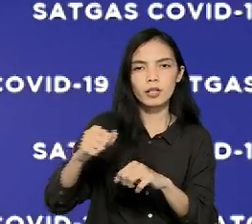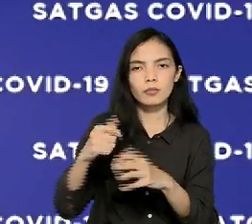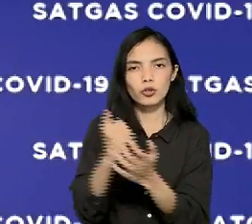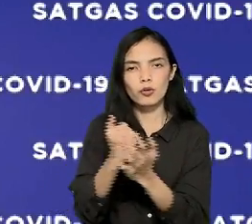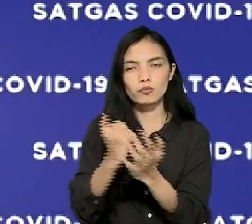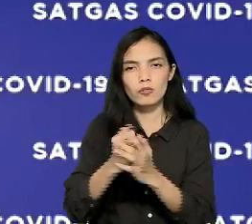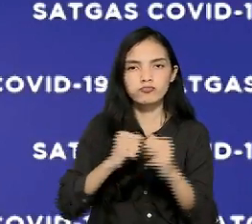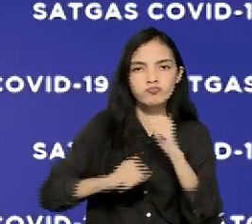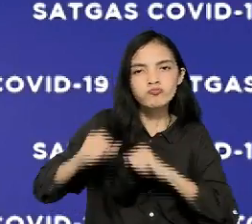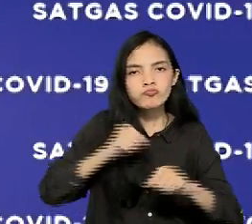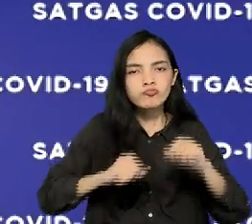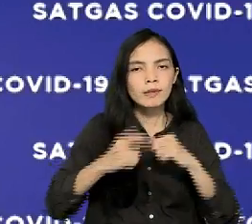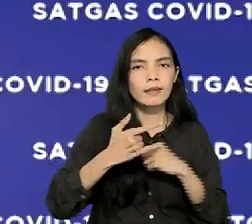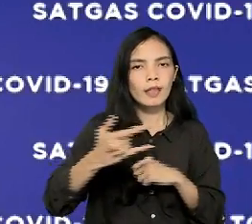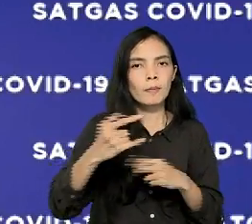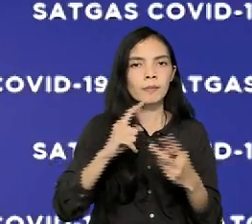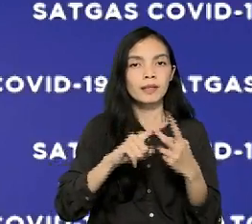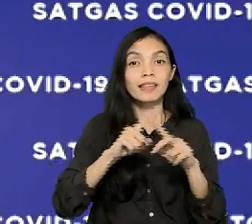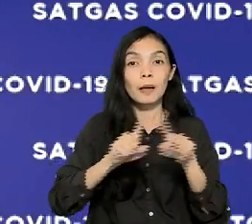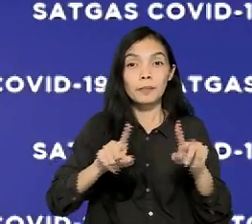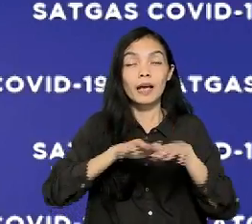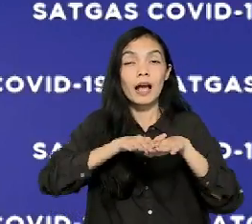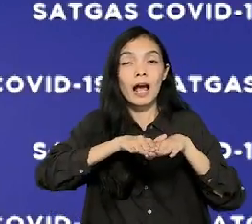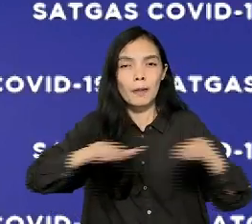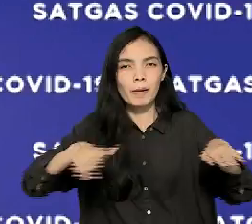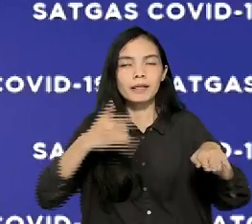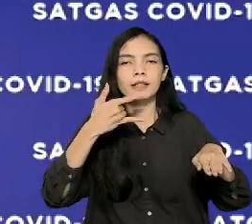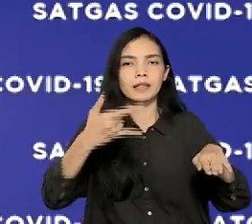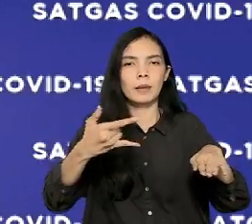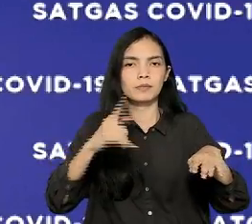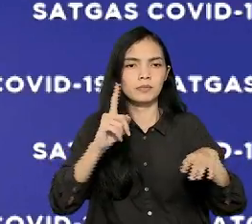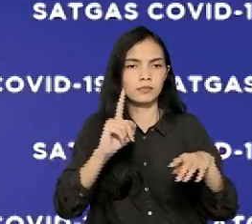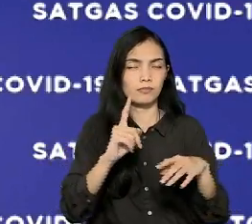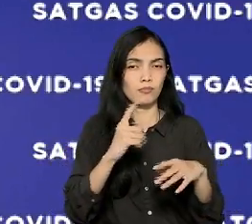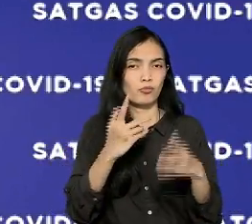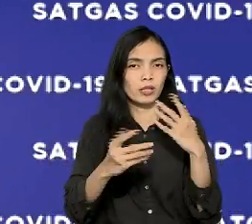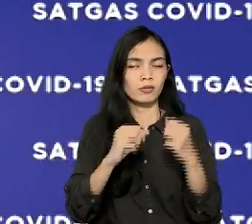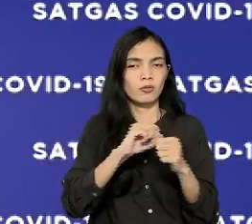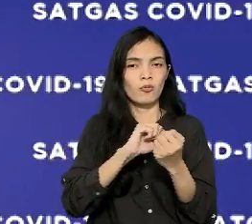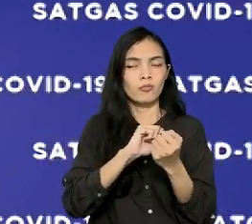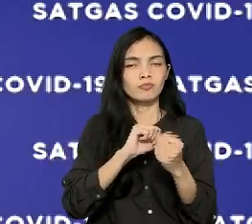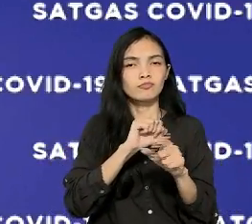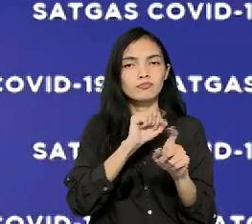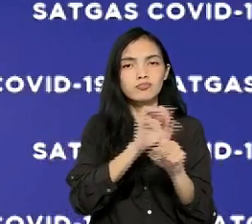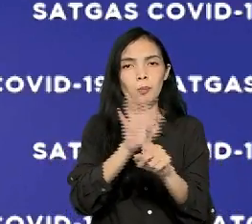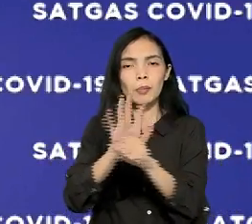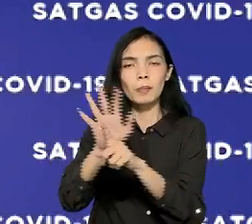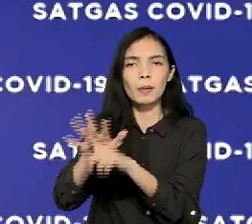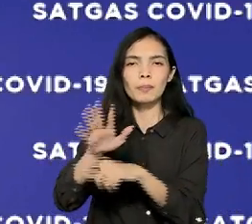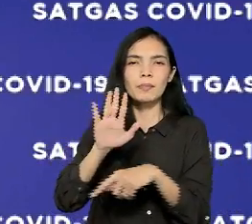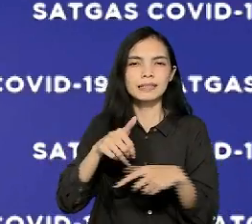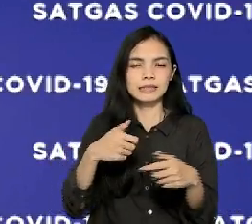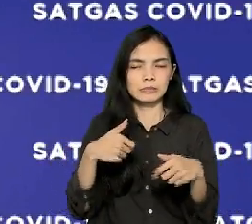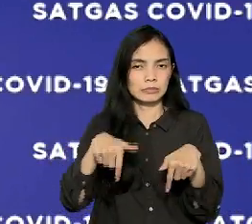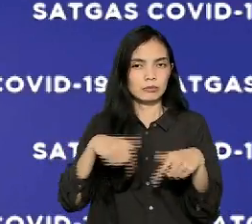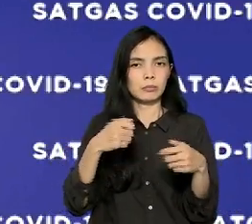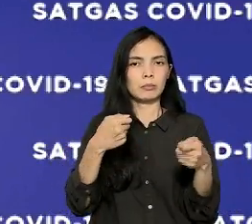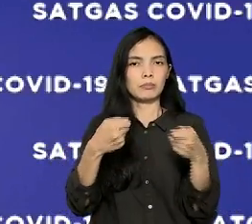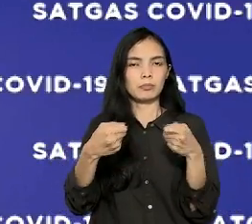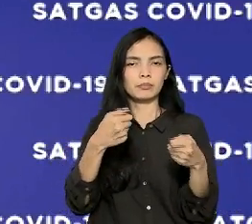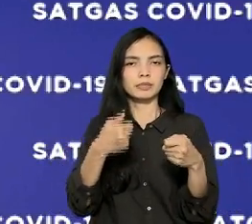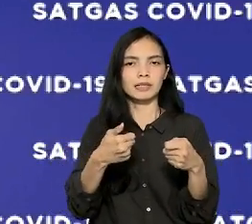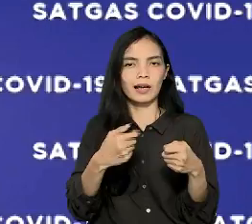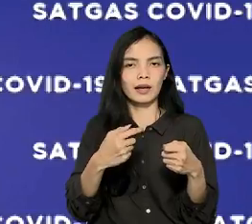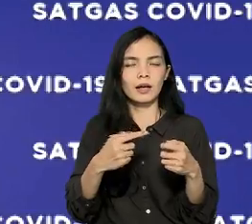produktif, aman COVID, di tengah kondisi kasus yang sedang terkendali. Kendati demikian,